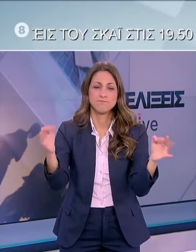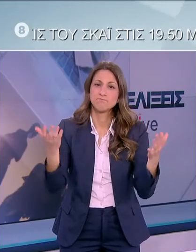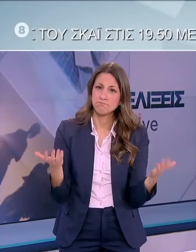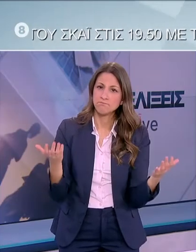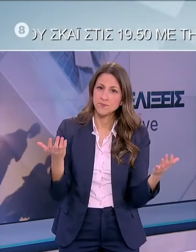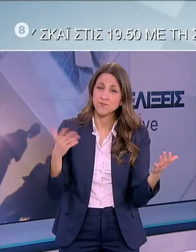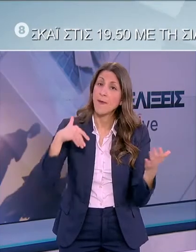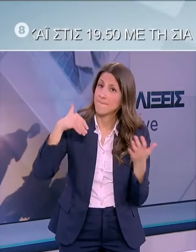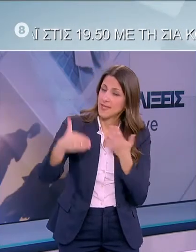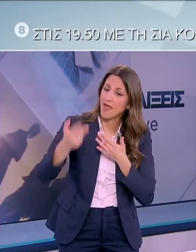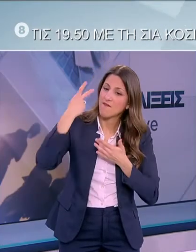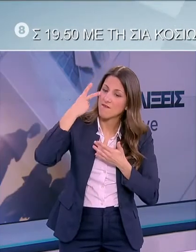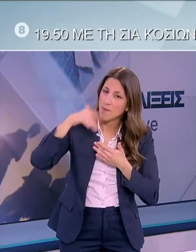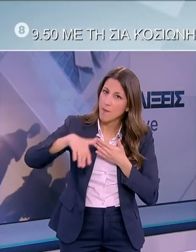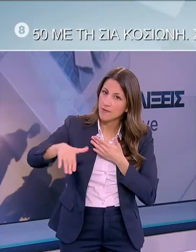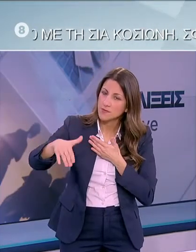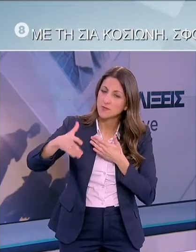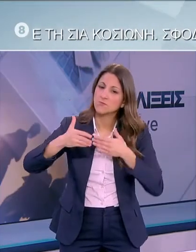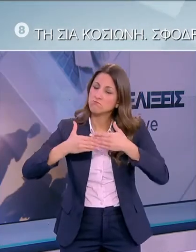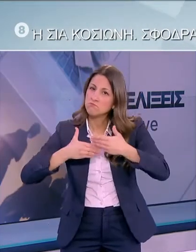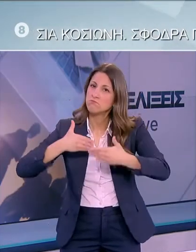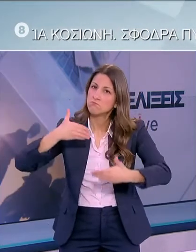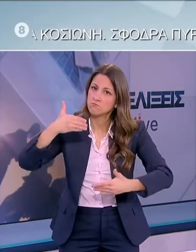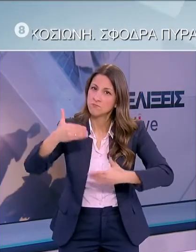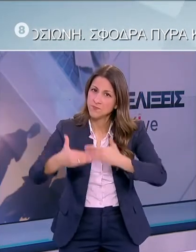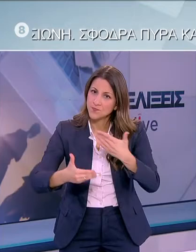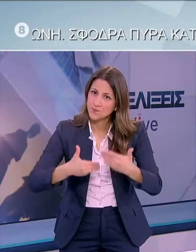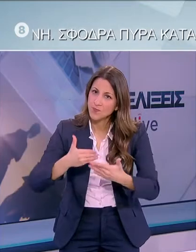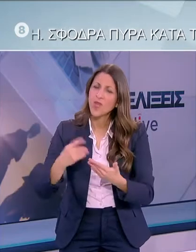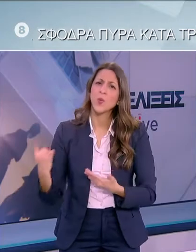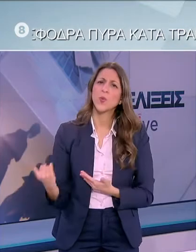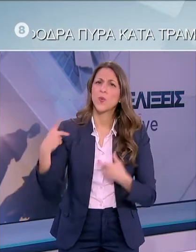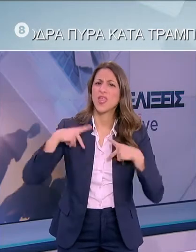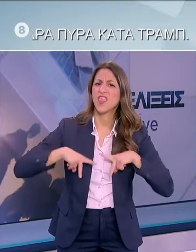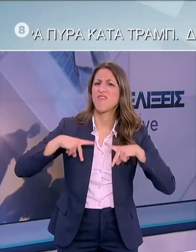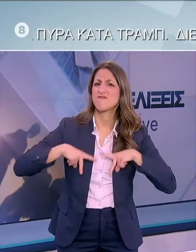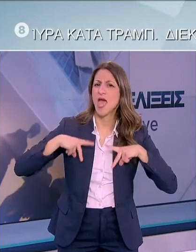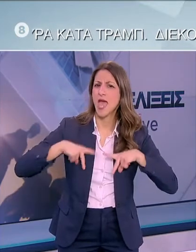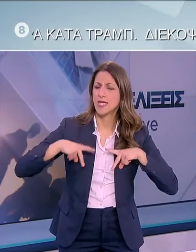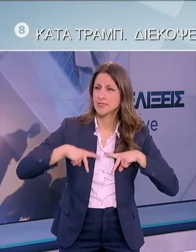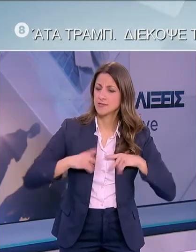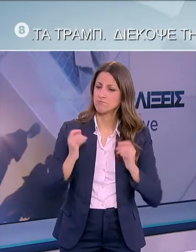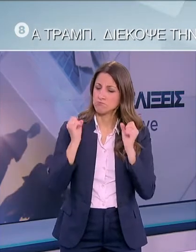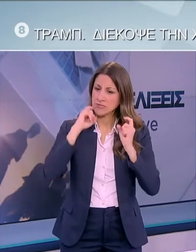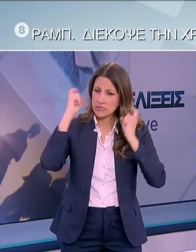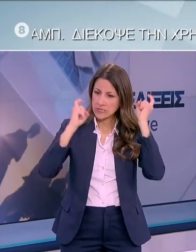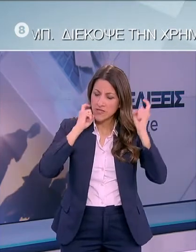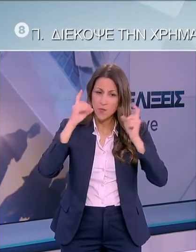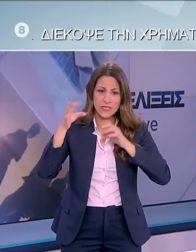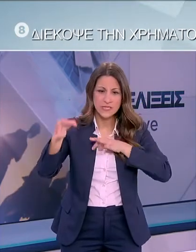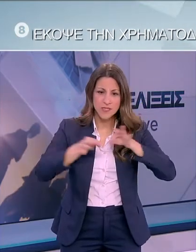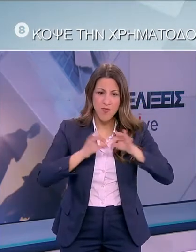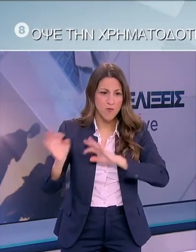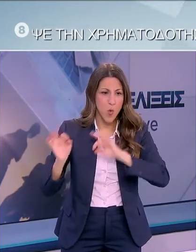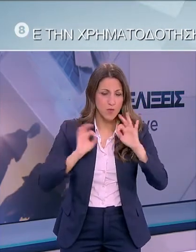τα δεδομένα, με όλα τα σενάρια τα οποία μία σοβαρή κυβέρνηση έχει κάτσει και σκέφτεται και σχεδιάζει